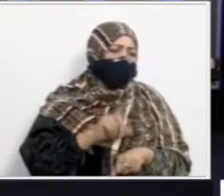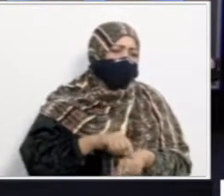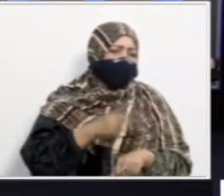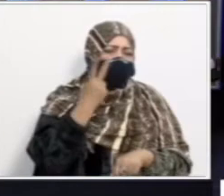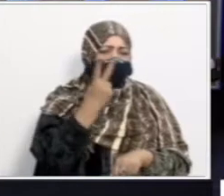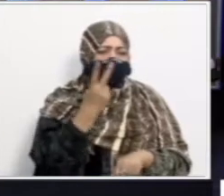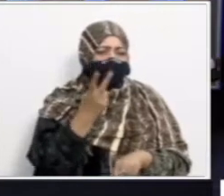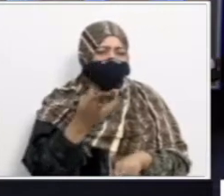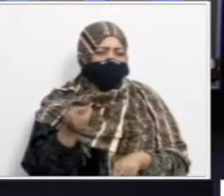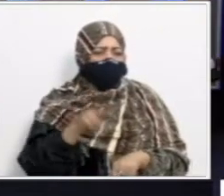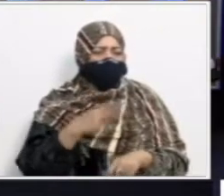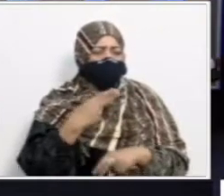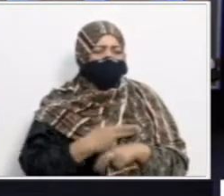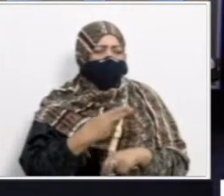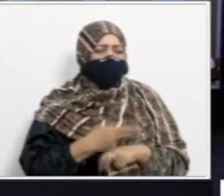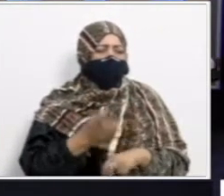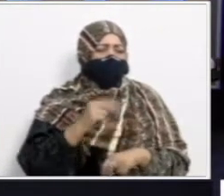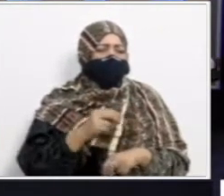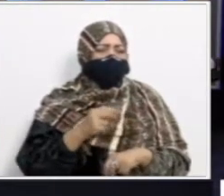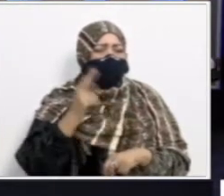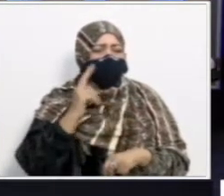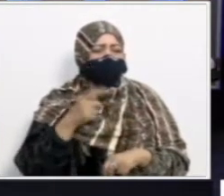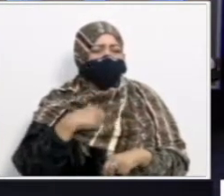الليله اللي قعدت فيها جوني في قف جيرات رؤيا